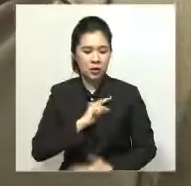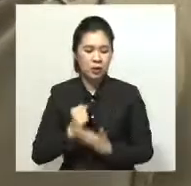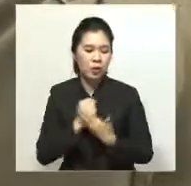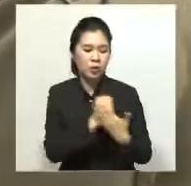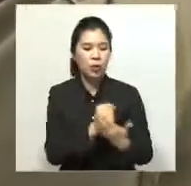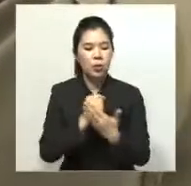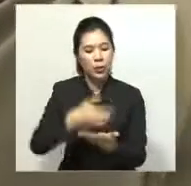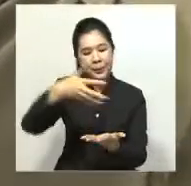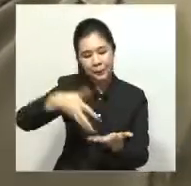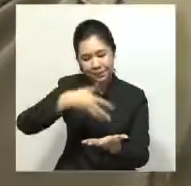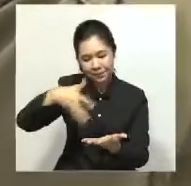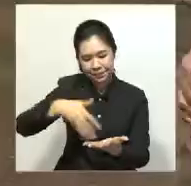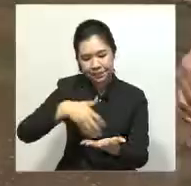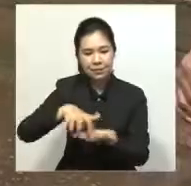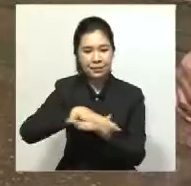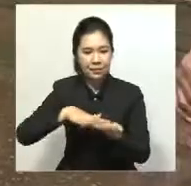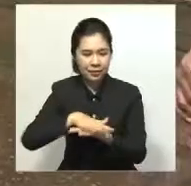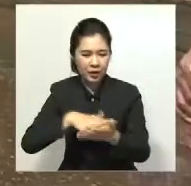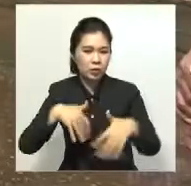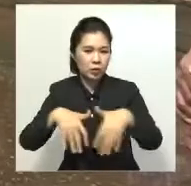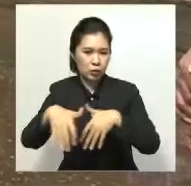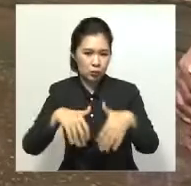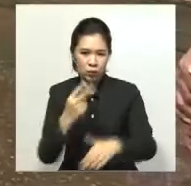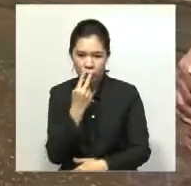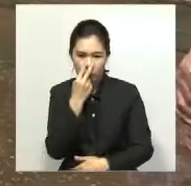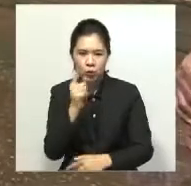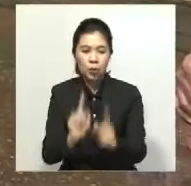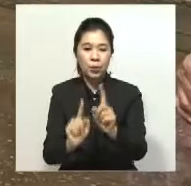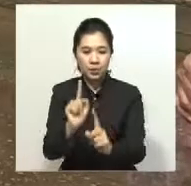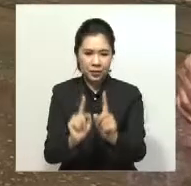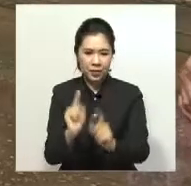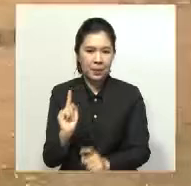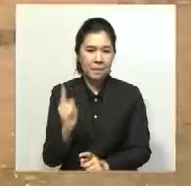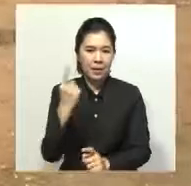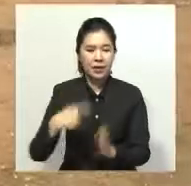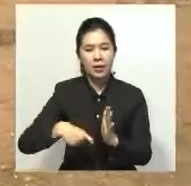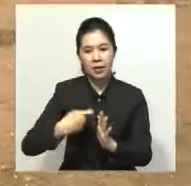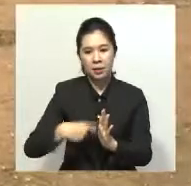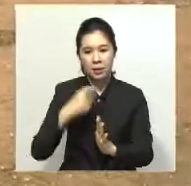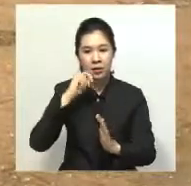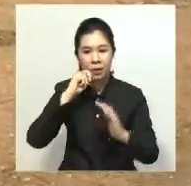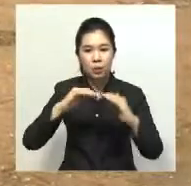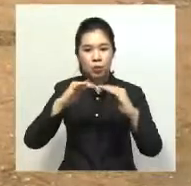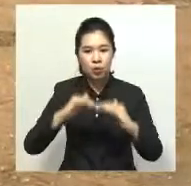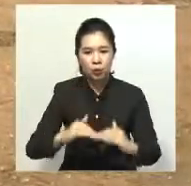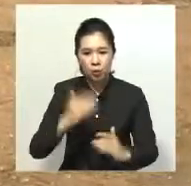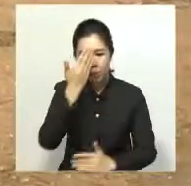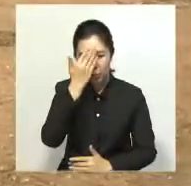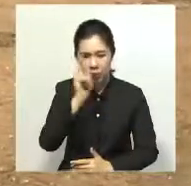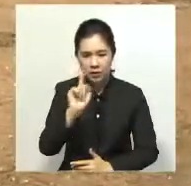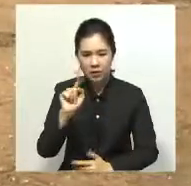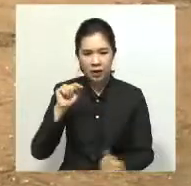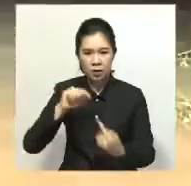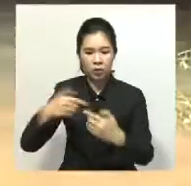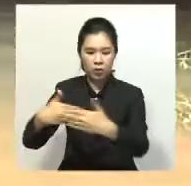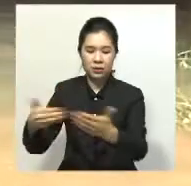ครั้งใหญ่ภายในชุมชนซึ่งจะมีการประเมินสถานการณ์อีกครั้งพร้อมย้ำว่าสาเหตุที่น้ำลดเพราะมีการปิดระบายน้ำจ